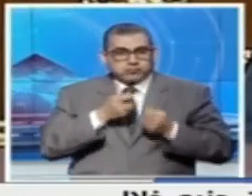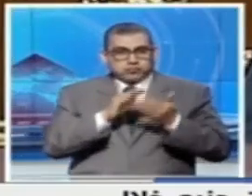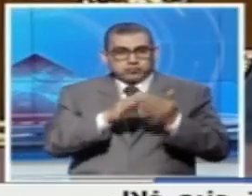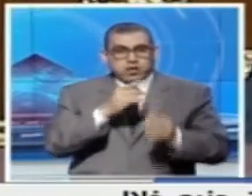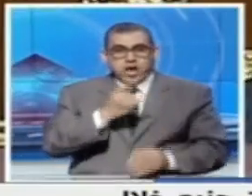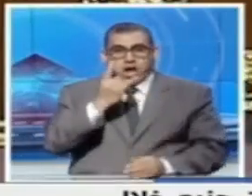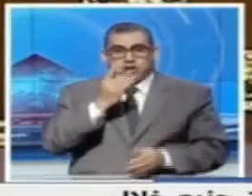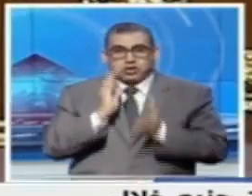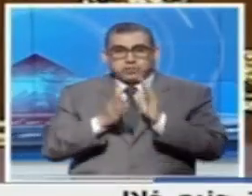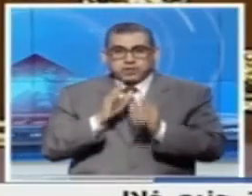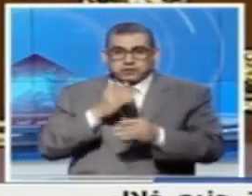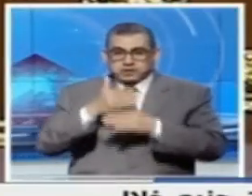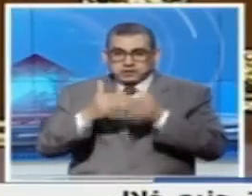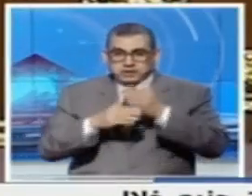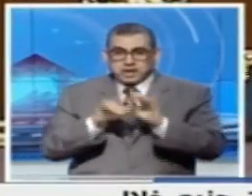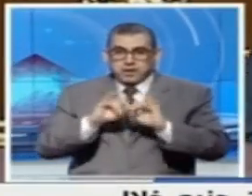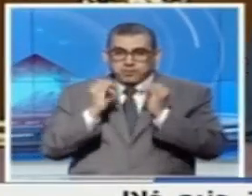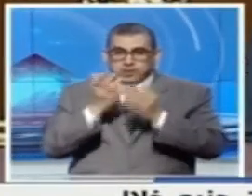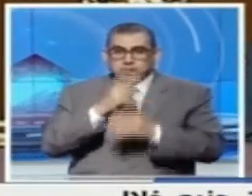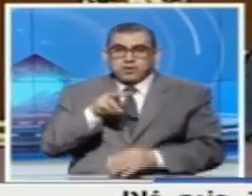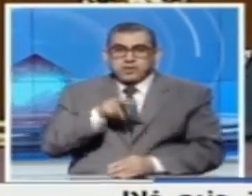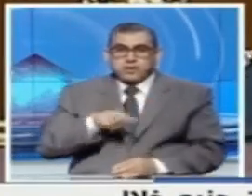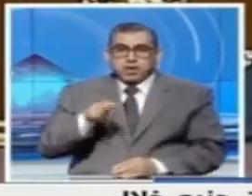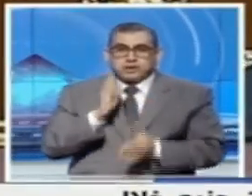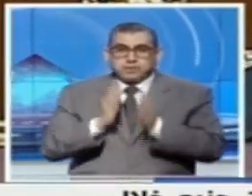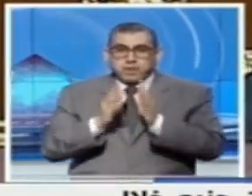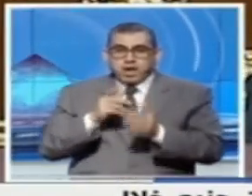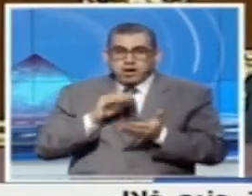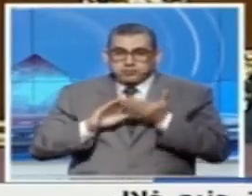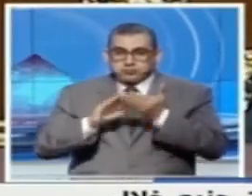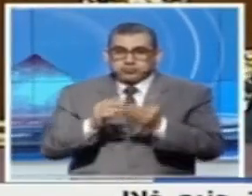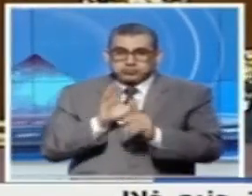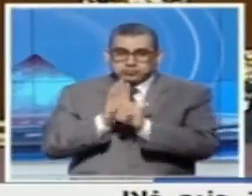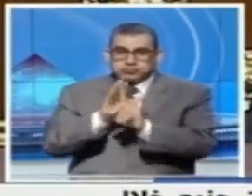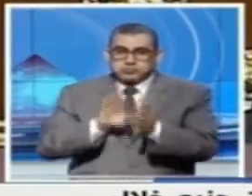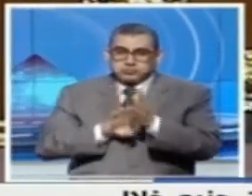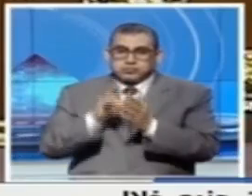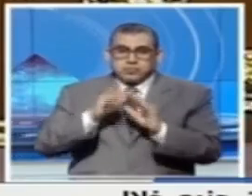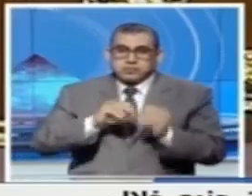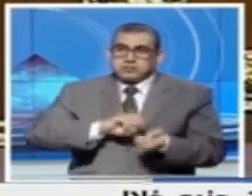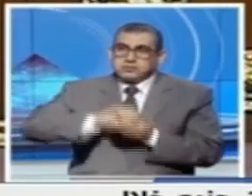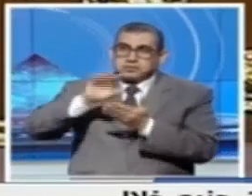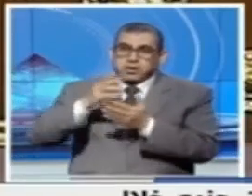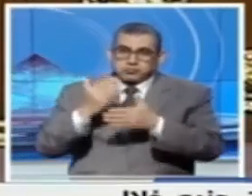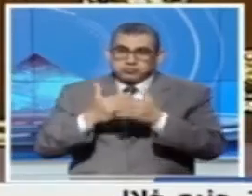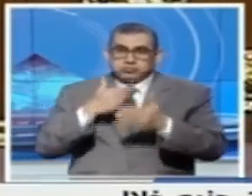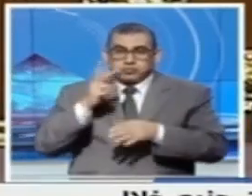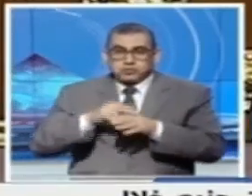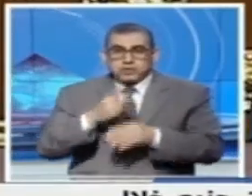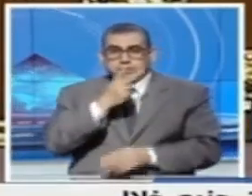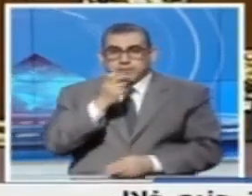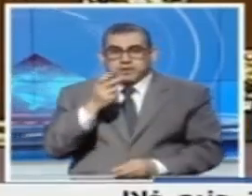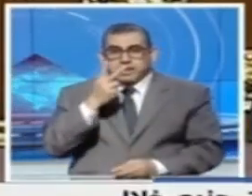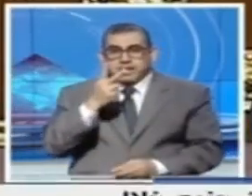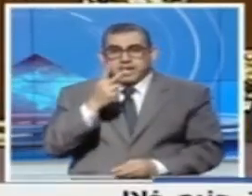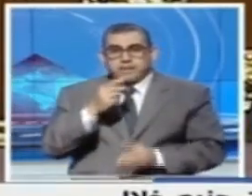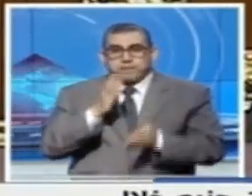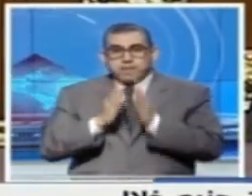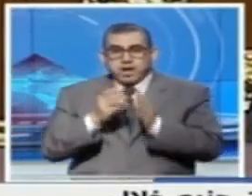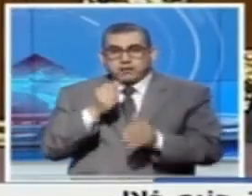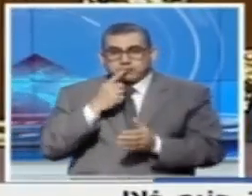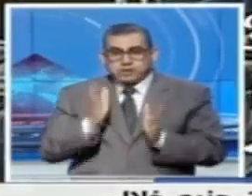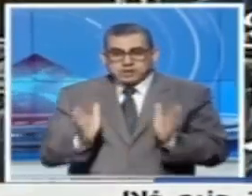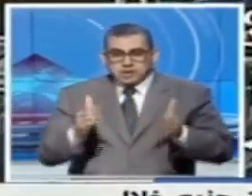مليارات لدعم الإسكان الاجتماعي، و28 مليار لدعم تنمية الصادرات، و202 مليار جنيه